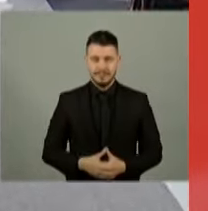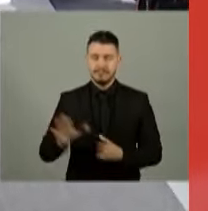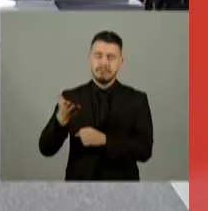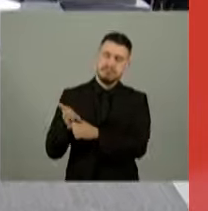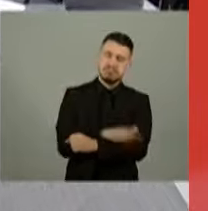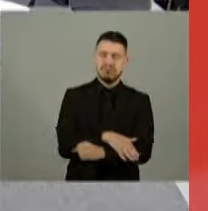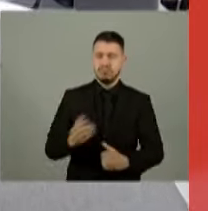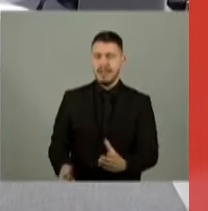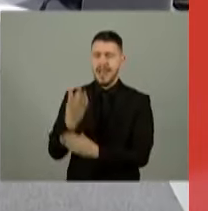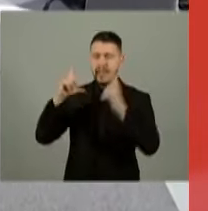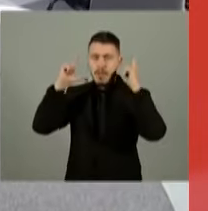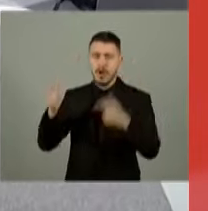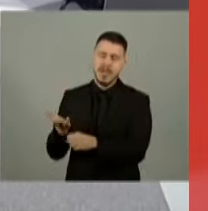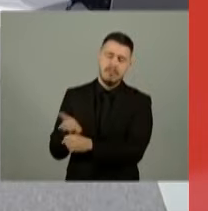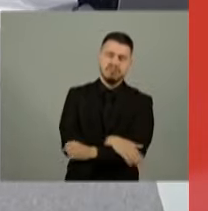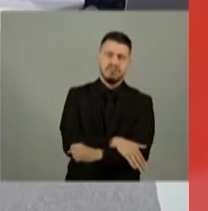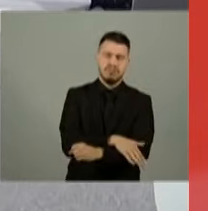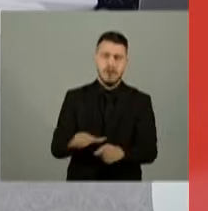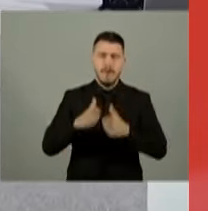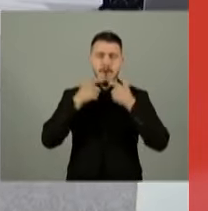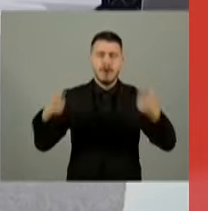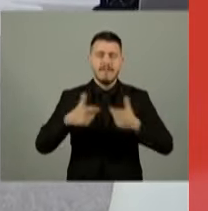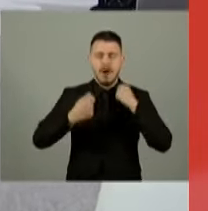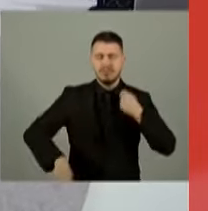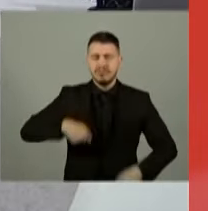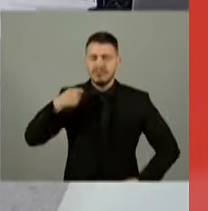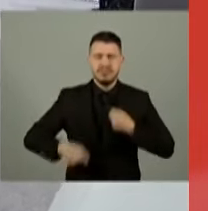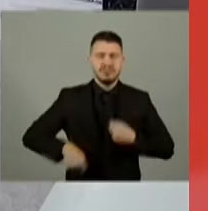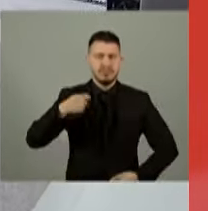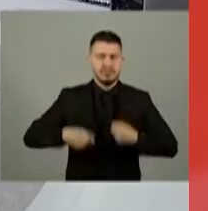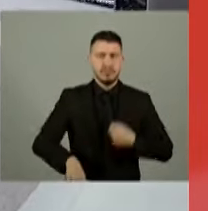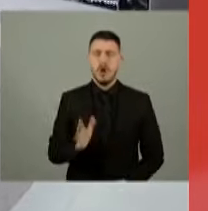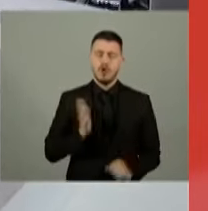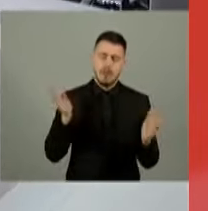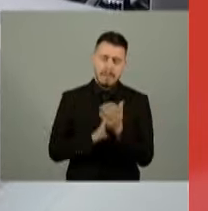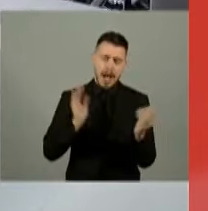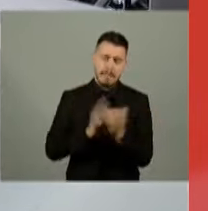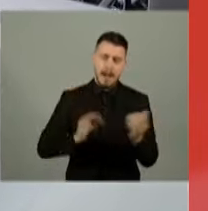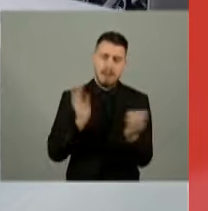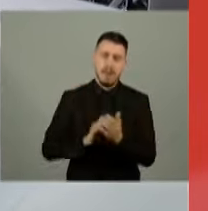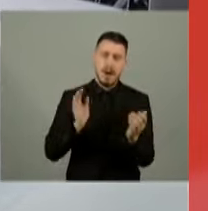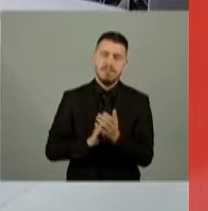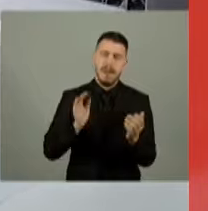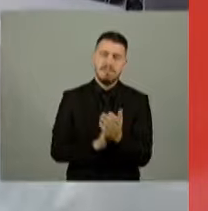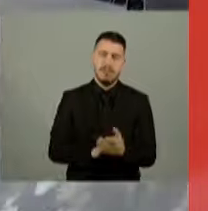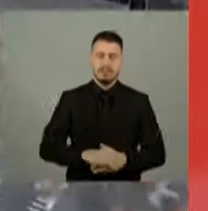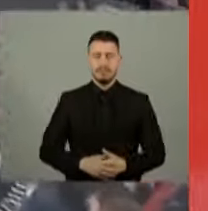ξέρω πώς θα το... αν θα το πούνε... δεν θα πούνε ευθέως ένα όχι, αλλά προφανώς θα γύρουν διάφορα προσκόμματα.